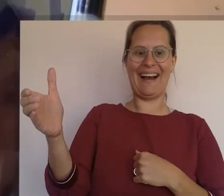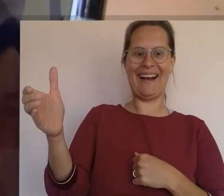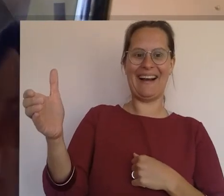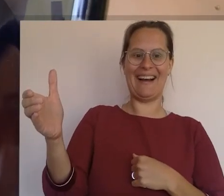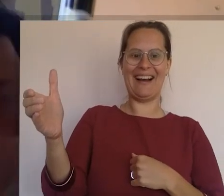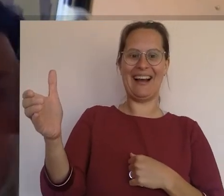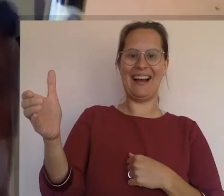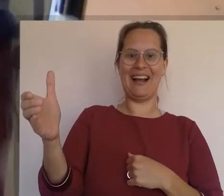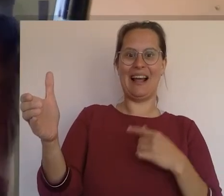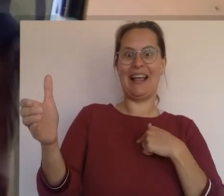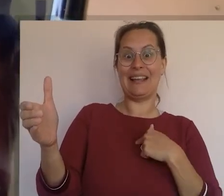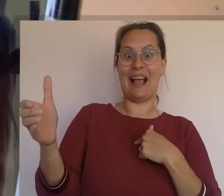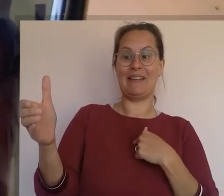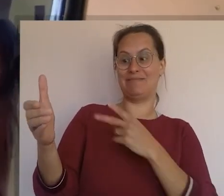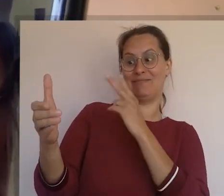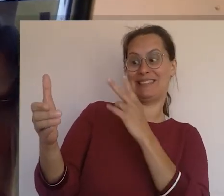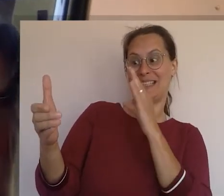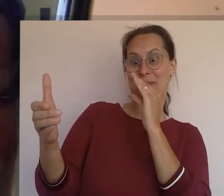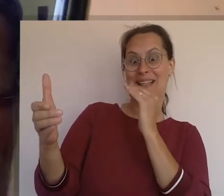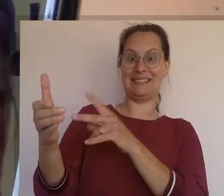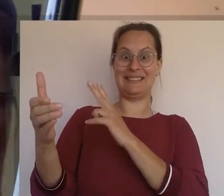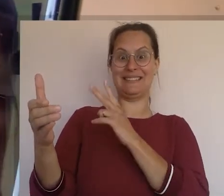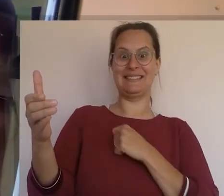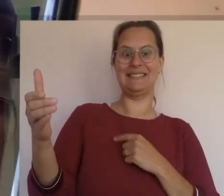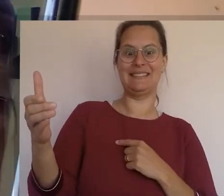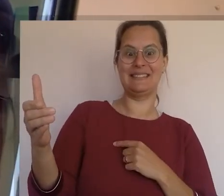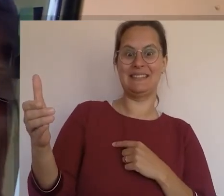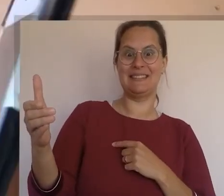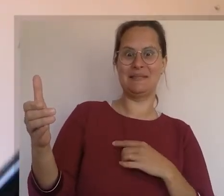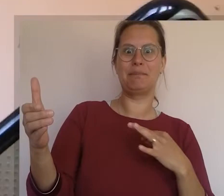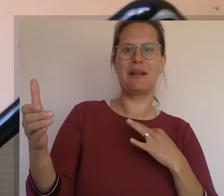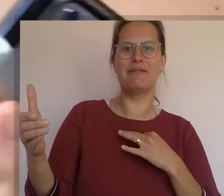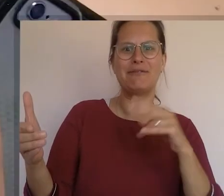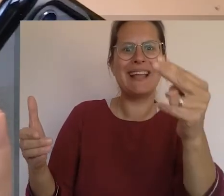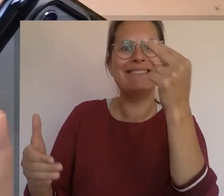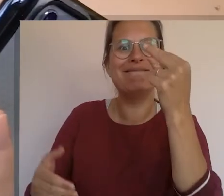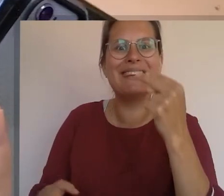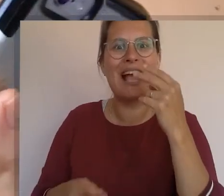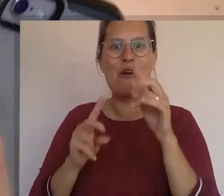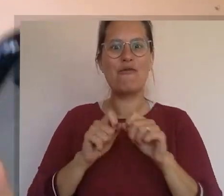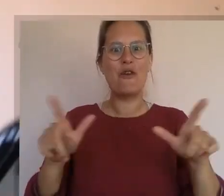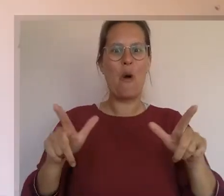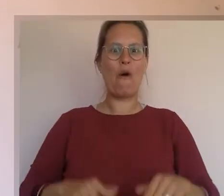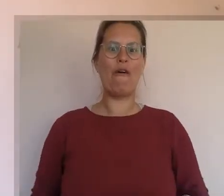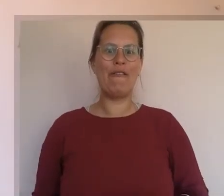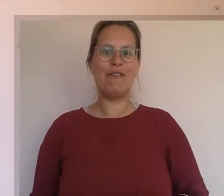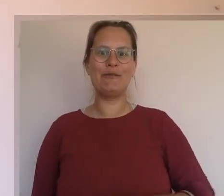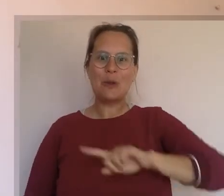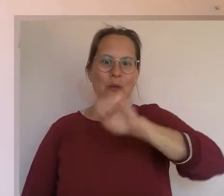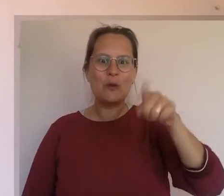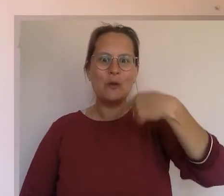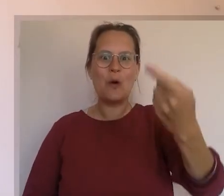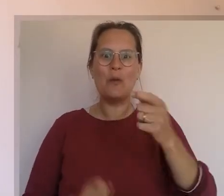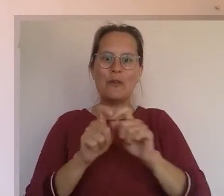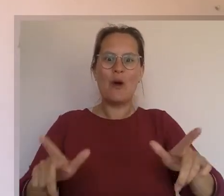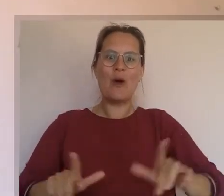Nou, ik ga even met haar kletsen. En fijn dat je keek. Hè? Tot de